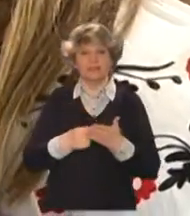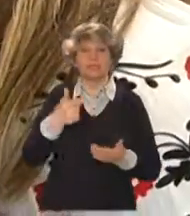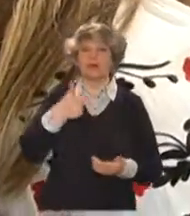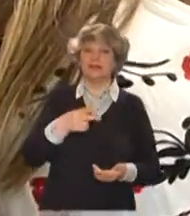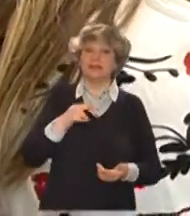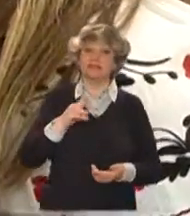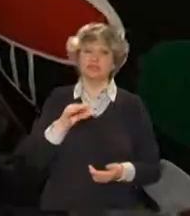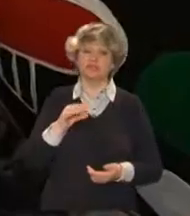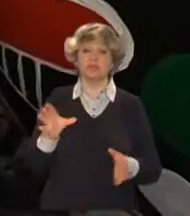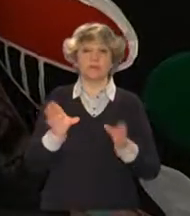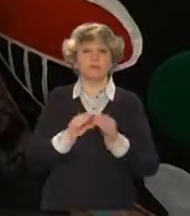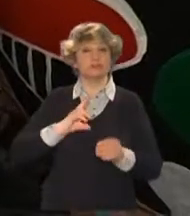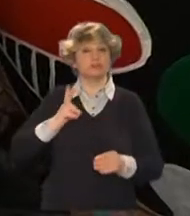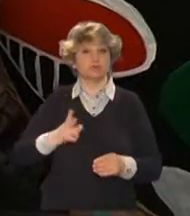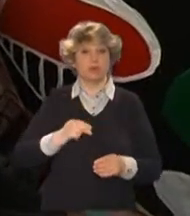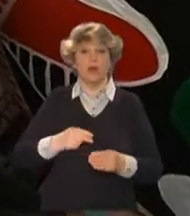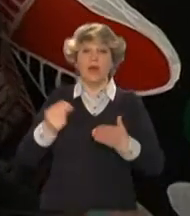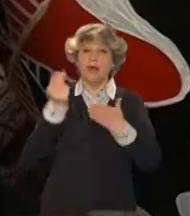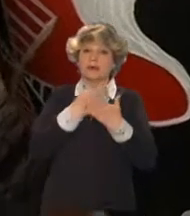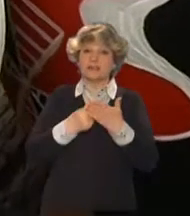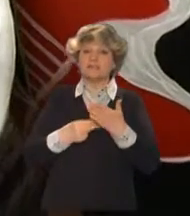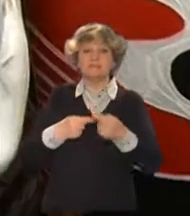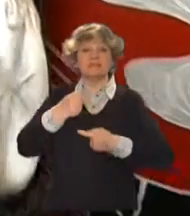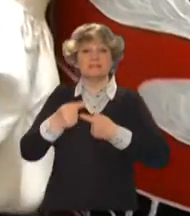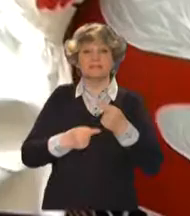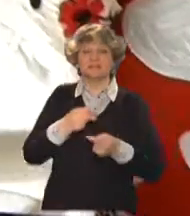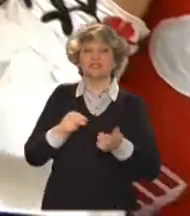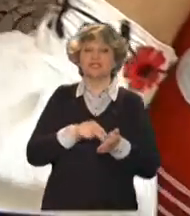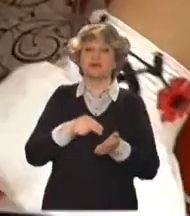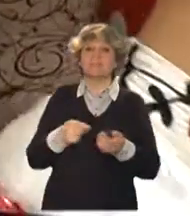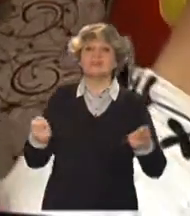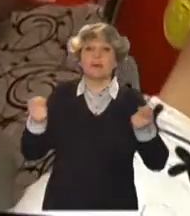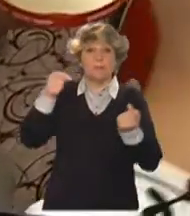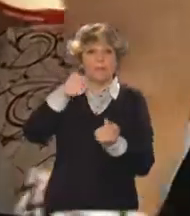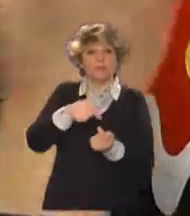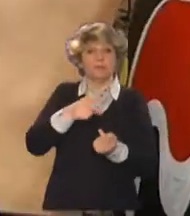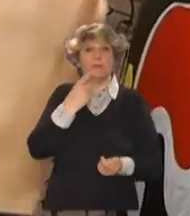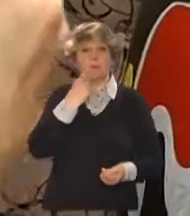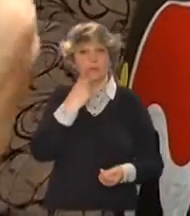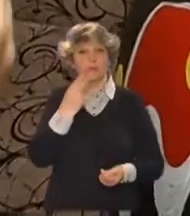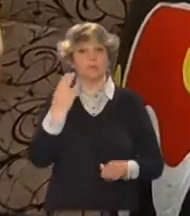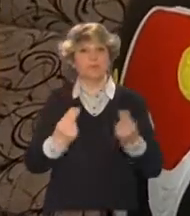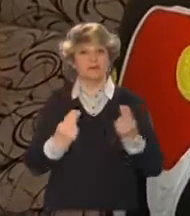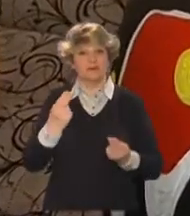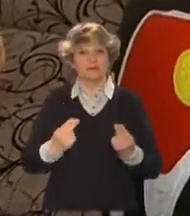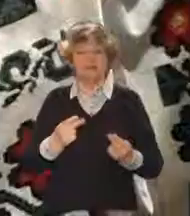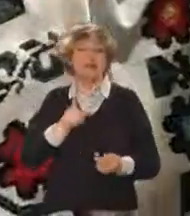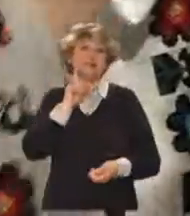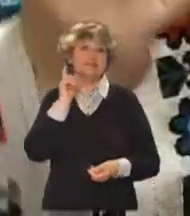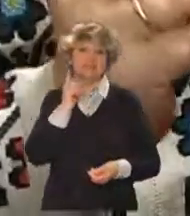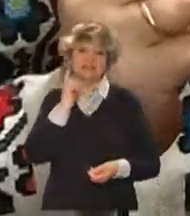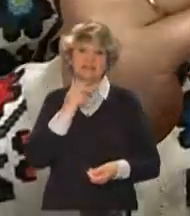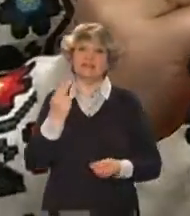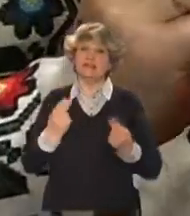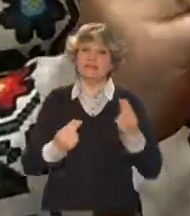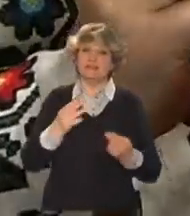із донькою Марією розписують у традиційних для черкаського краю кольорах – червоному – кольорі нашої землі, зеленому – кольорі